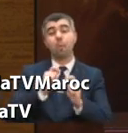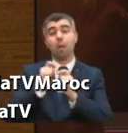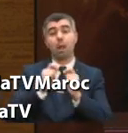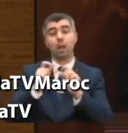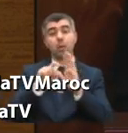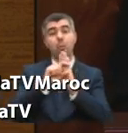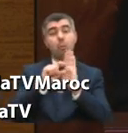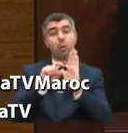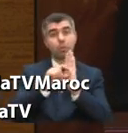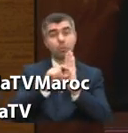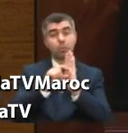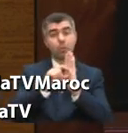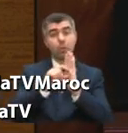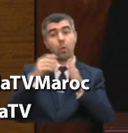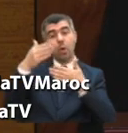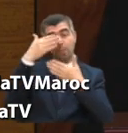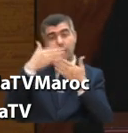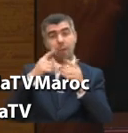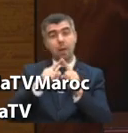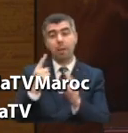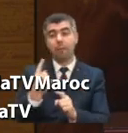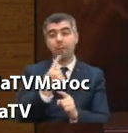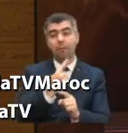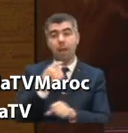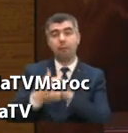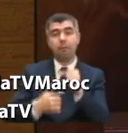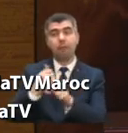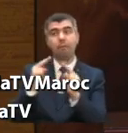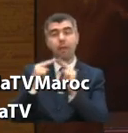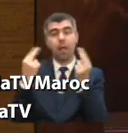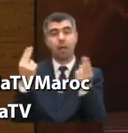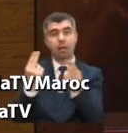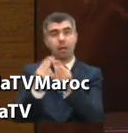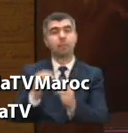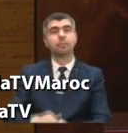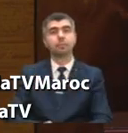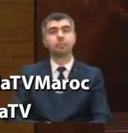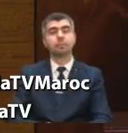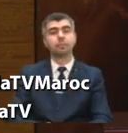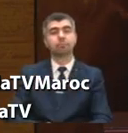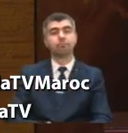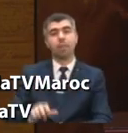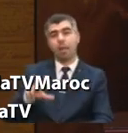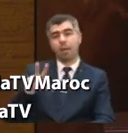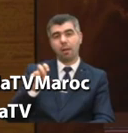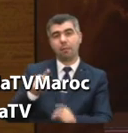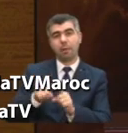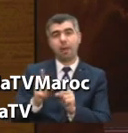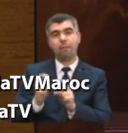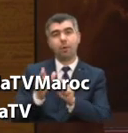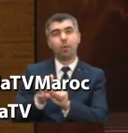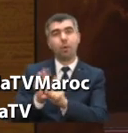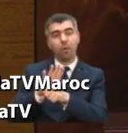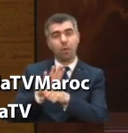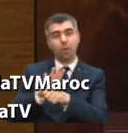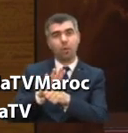اليوم وشغيلة المغربية تحتفل بعيدها الأممي في ظروف استثنائية جدا عرفتها بعد جائحة كورونا، كانت